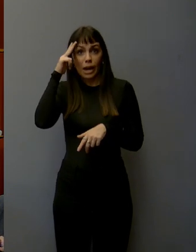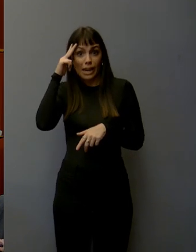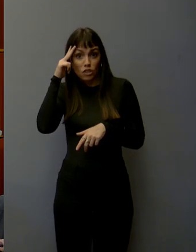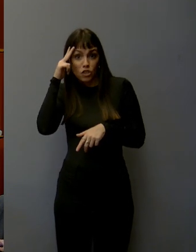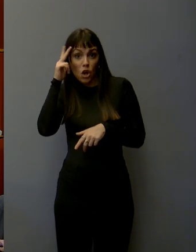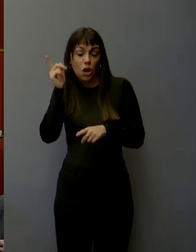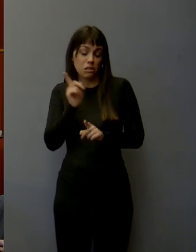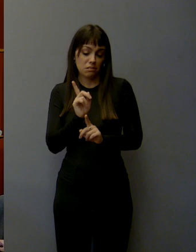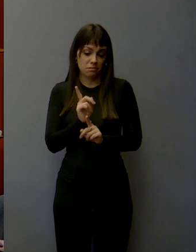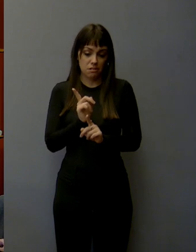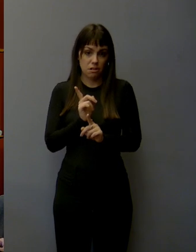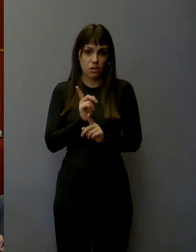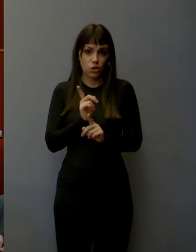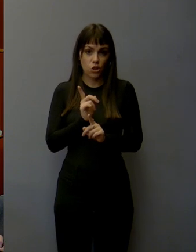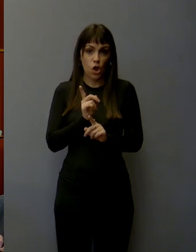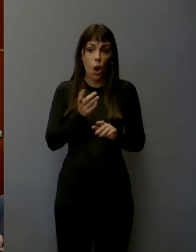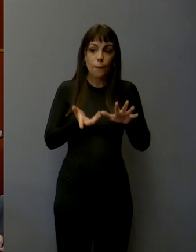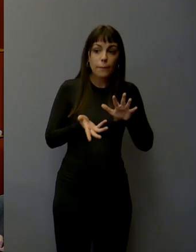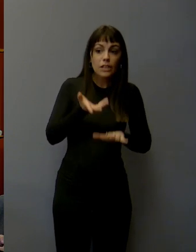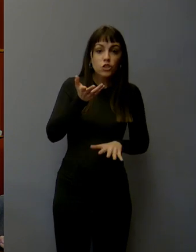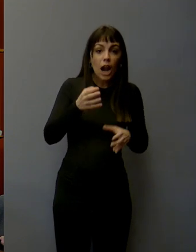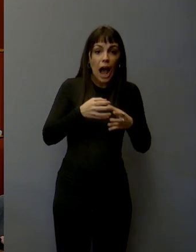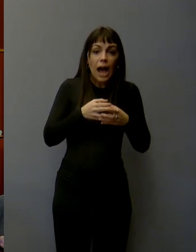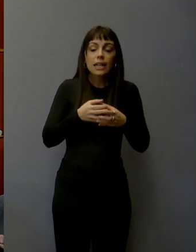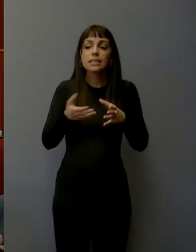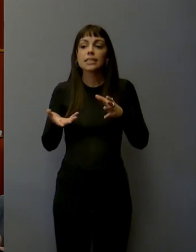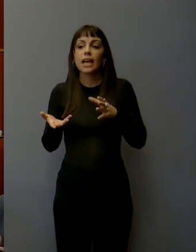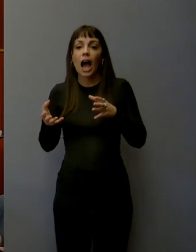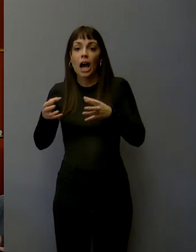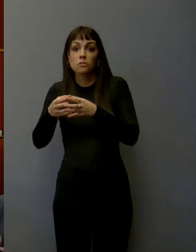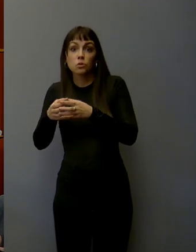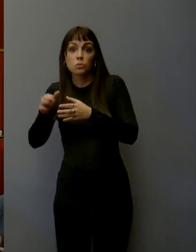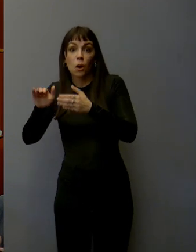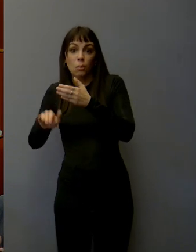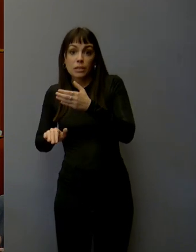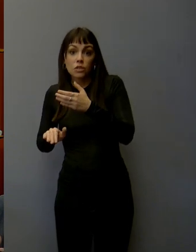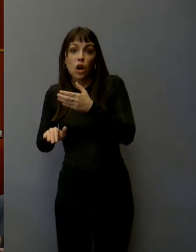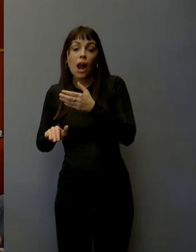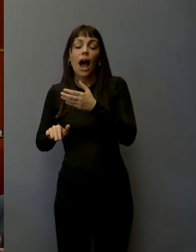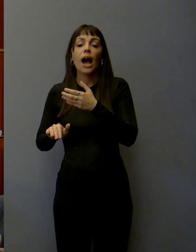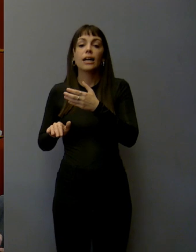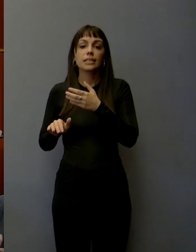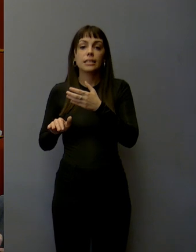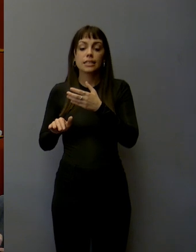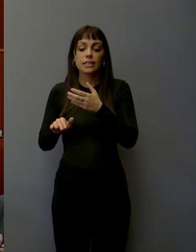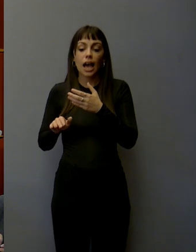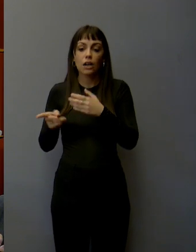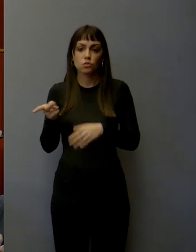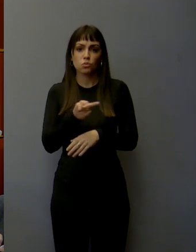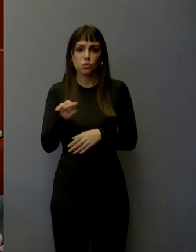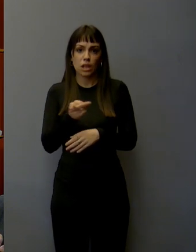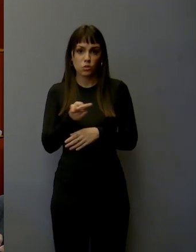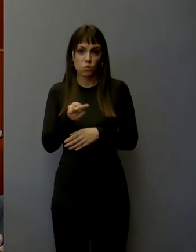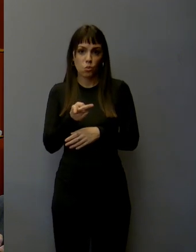minoranza vale anche per la maggioranza e in questo senso senza chiedere atti di Fede ma chiedendo atti di partecipazione